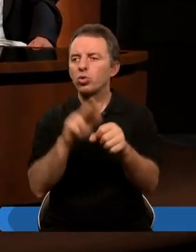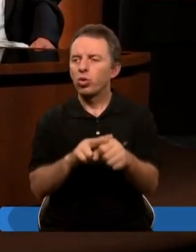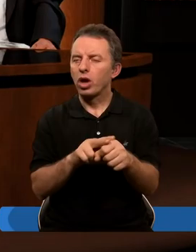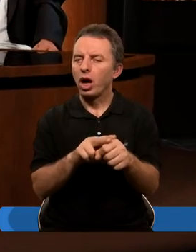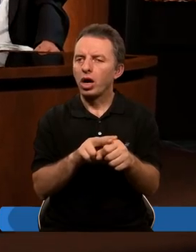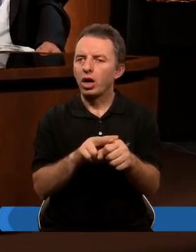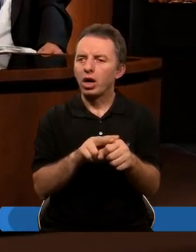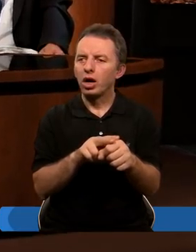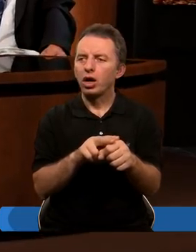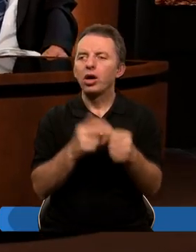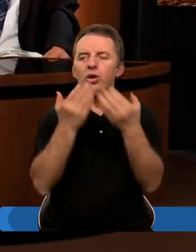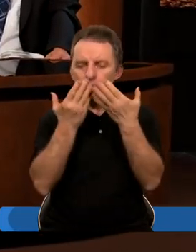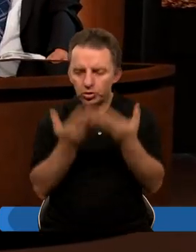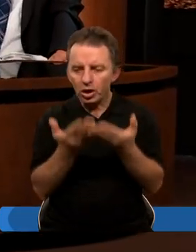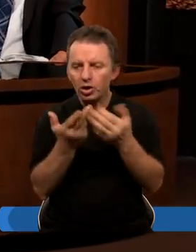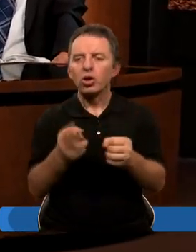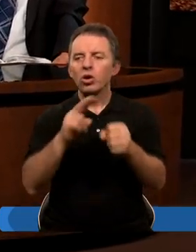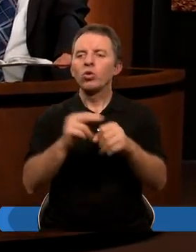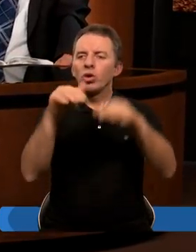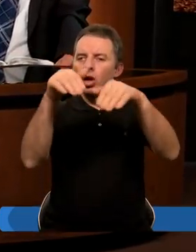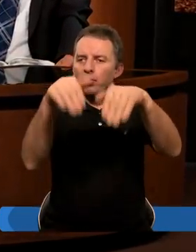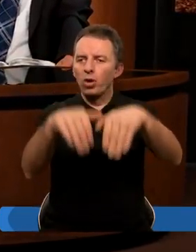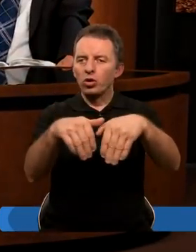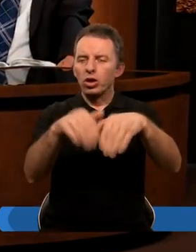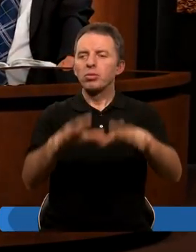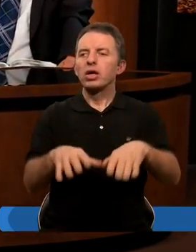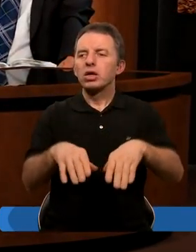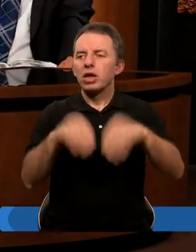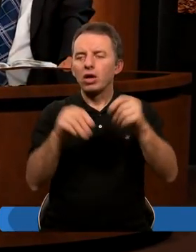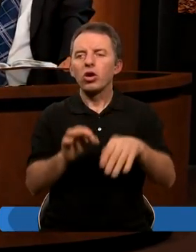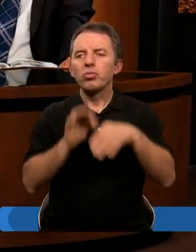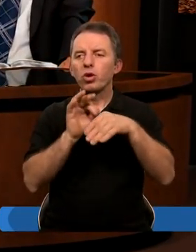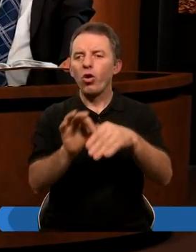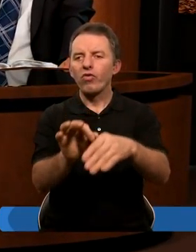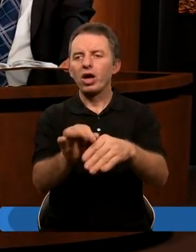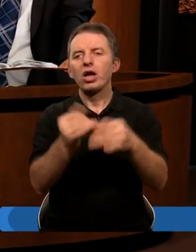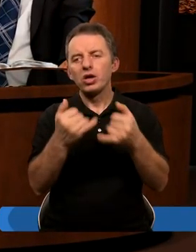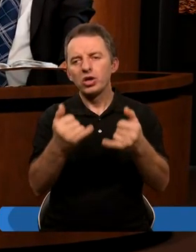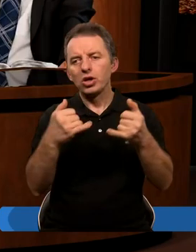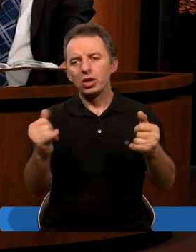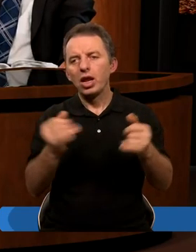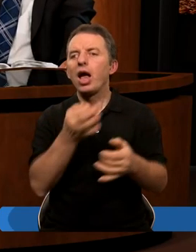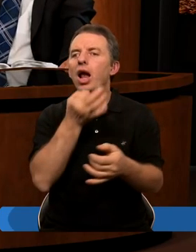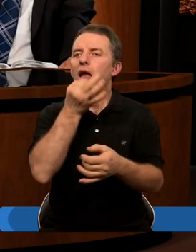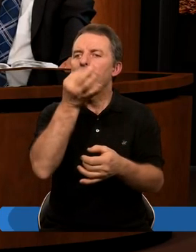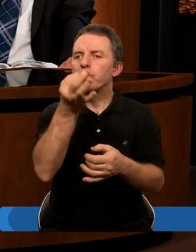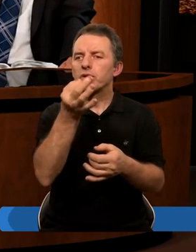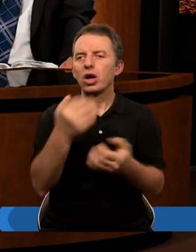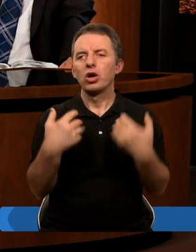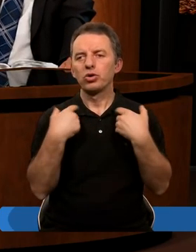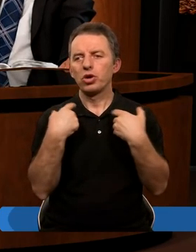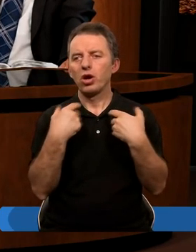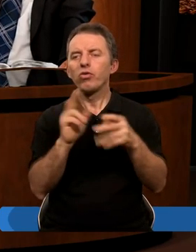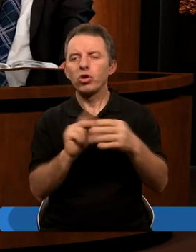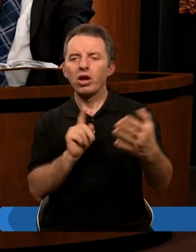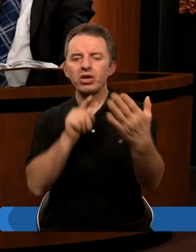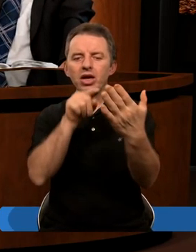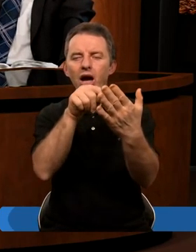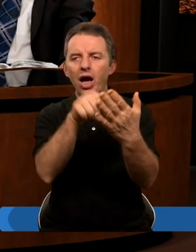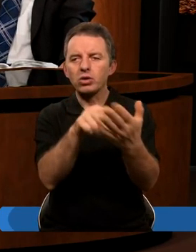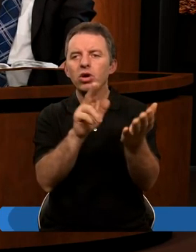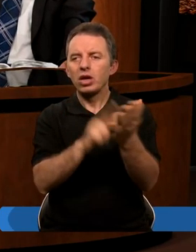dzięki której możemy zacząć prowadzić inne, lepsze życie. Czyli wskazuje